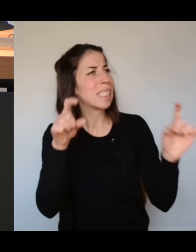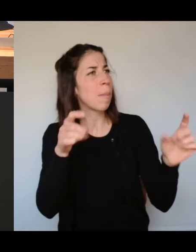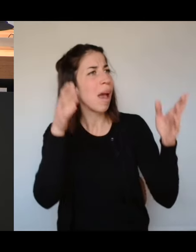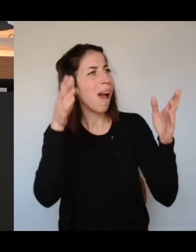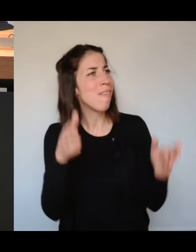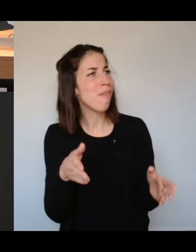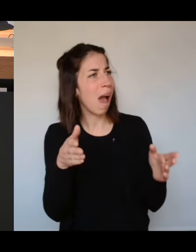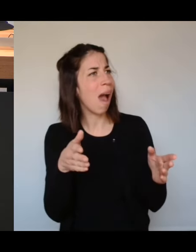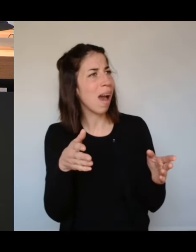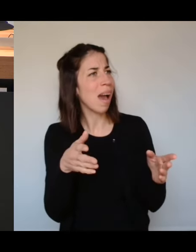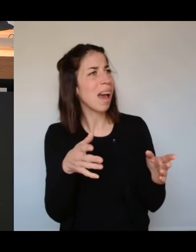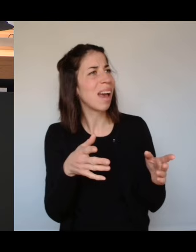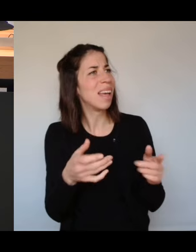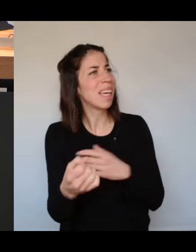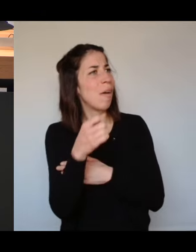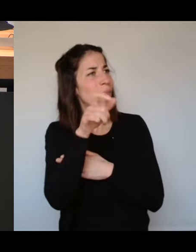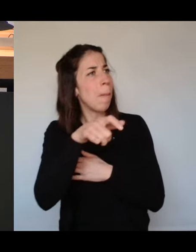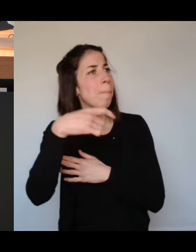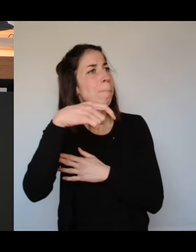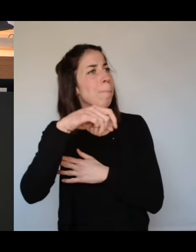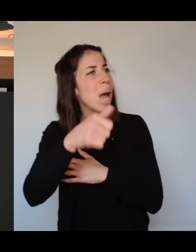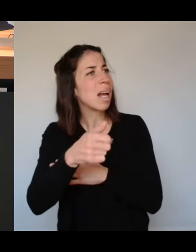läuft?